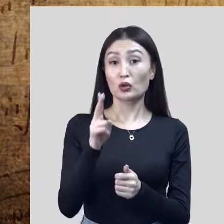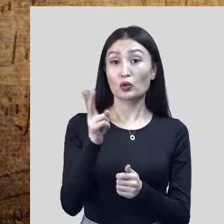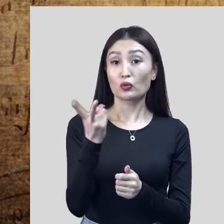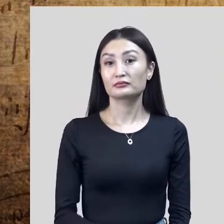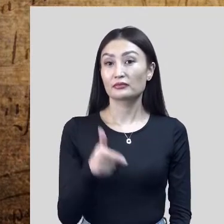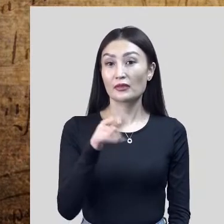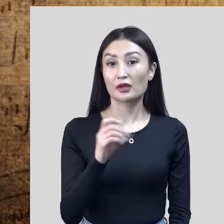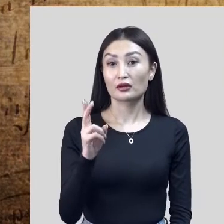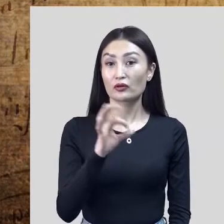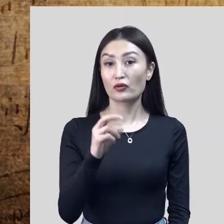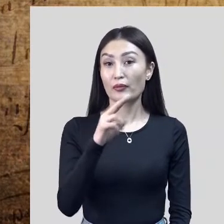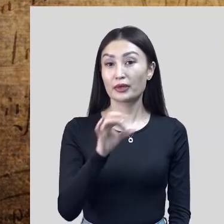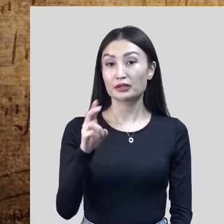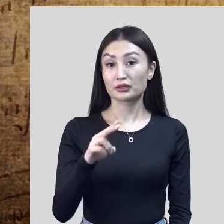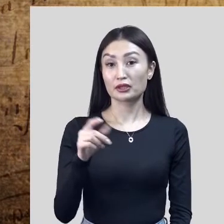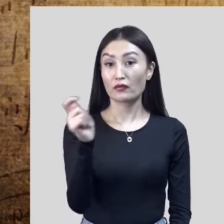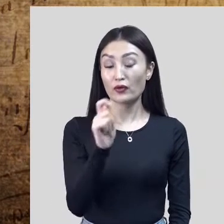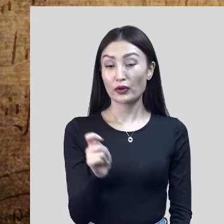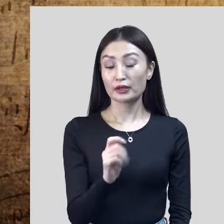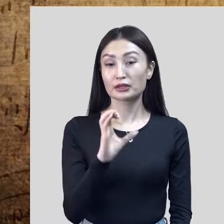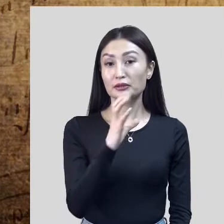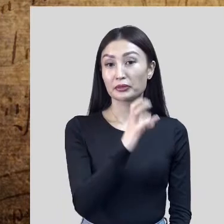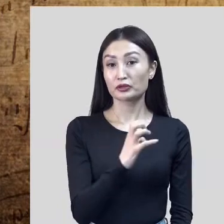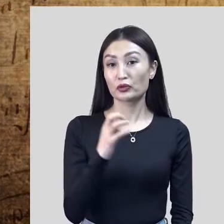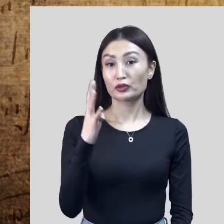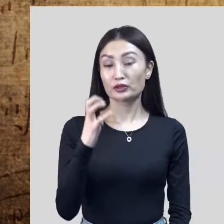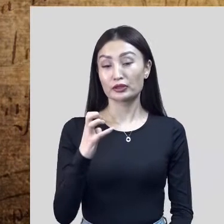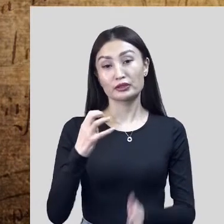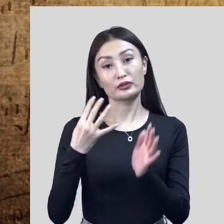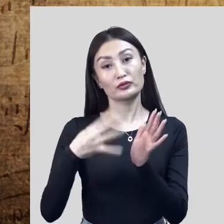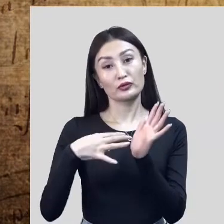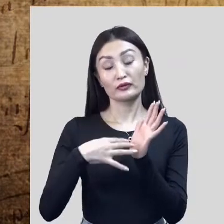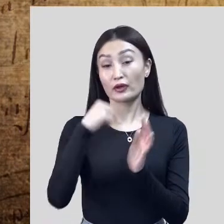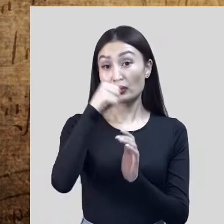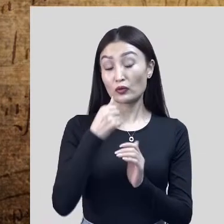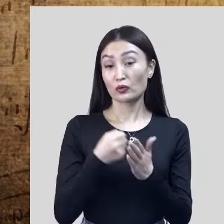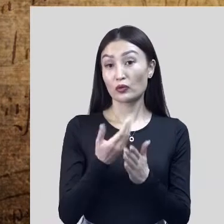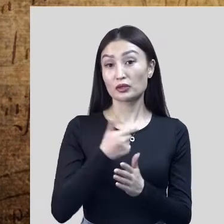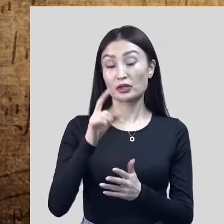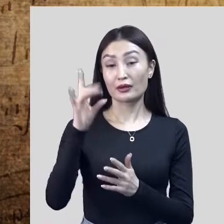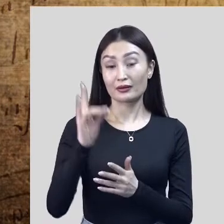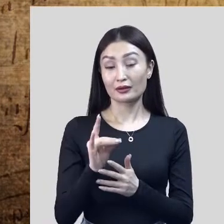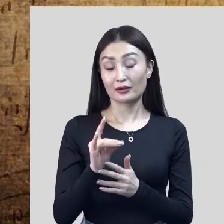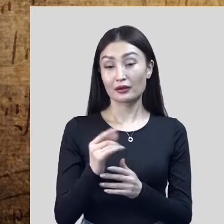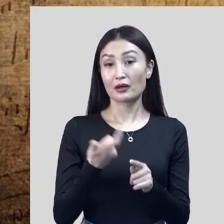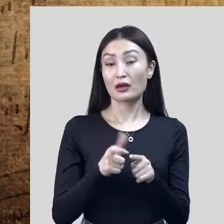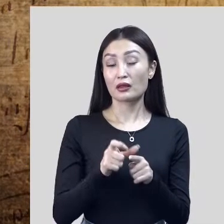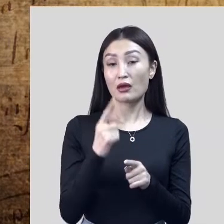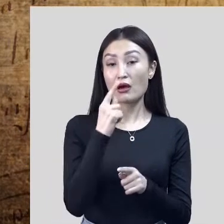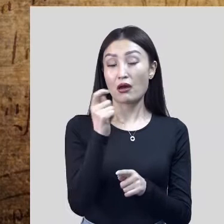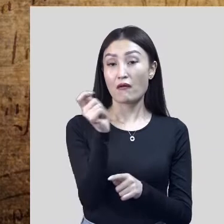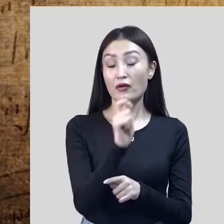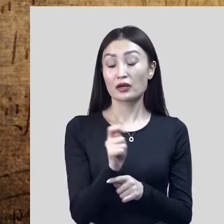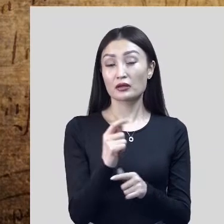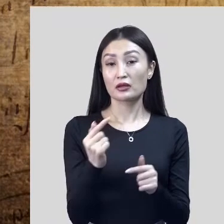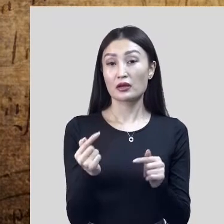царей. Греко-персидские войны. С 500 по 449 годы до н.э. это военные конфликты